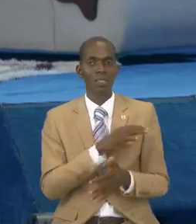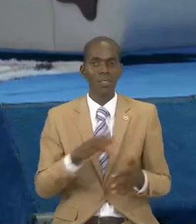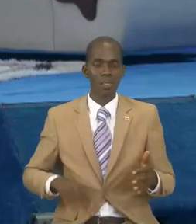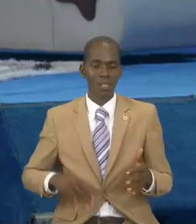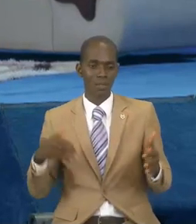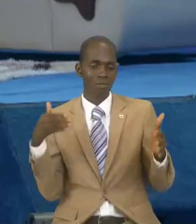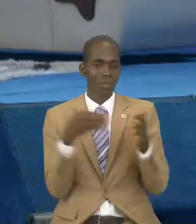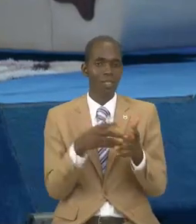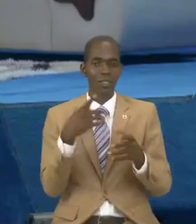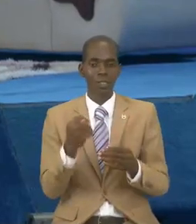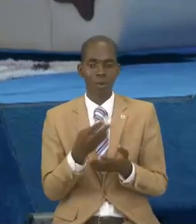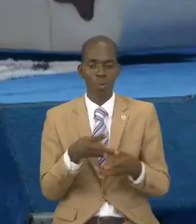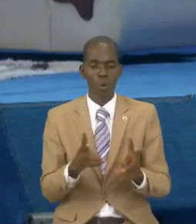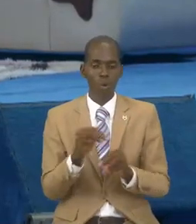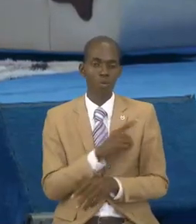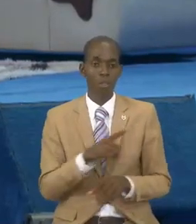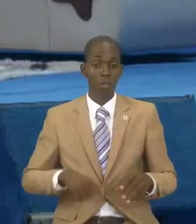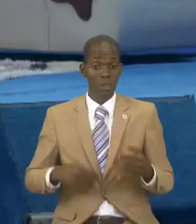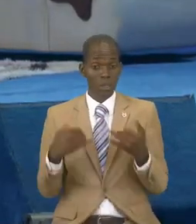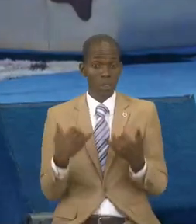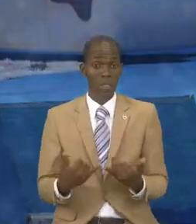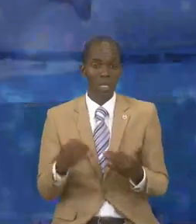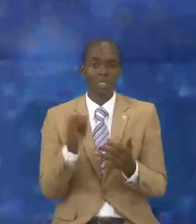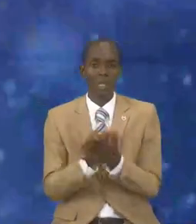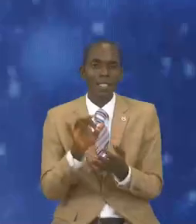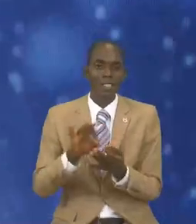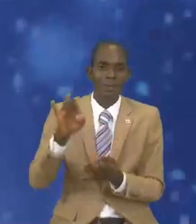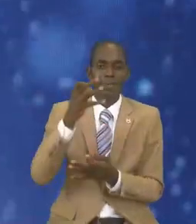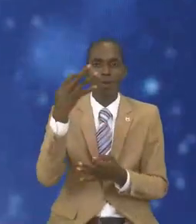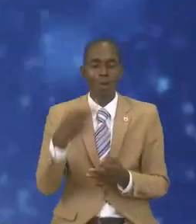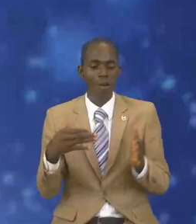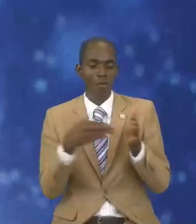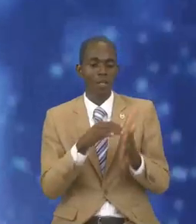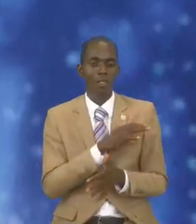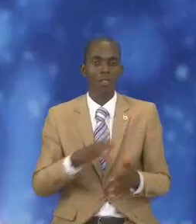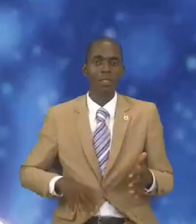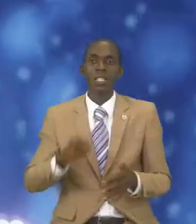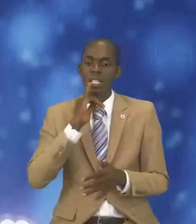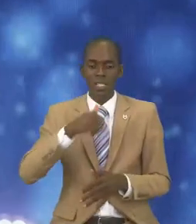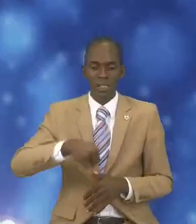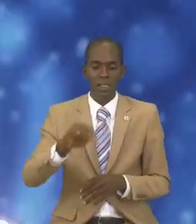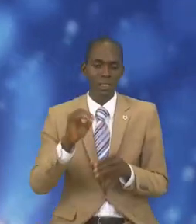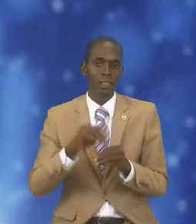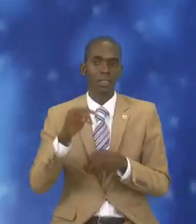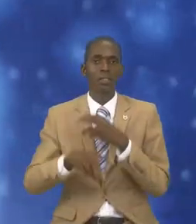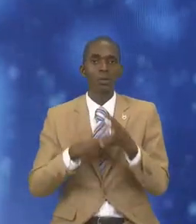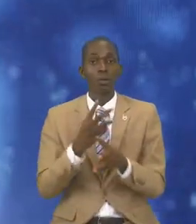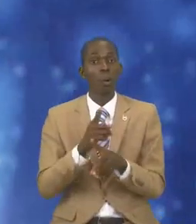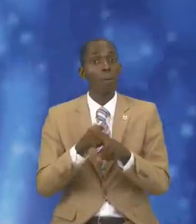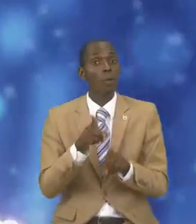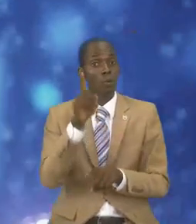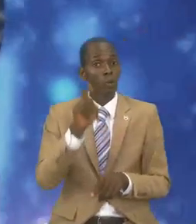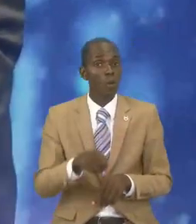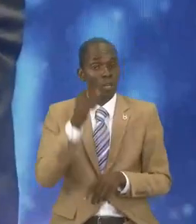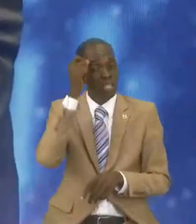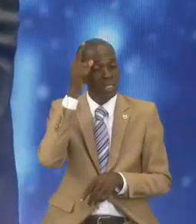justice, qui s'oppose à la voie du Seigneur, cet esprit de l'Antéchrist est encore dans le monde.